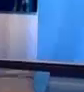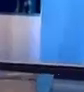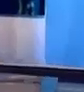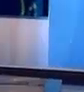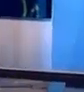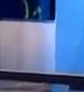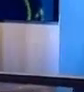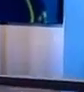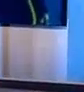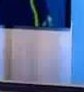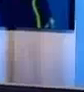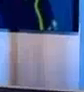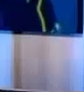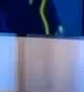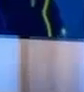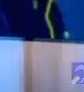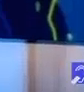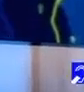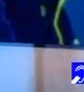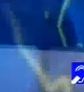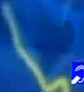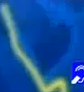De la Dănilă vă prezintă Telejurnalul.